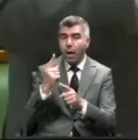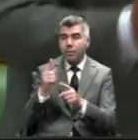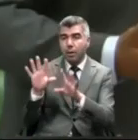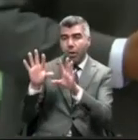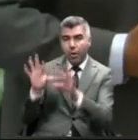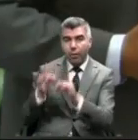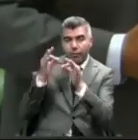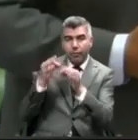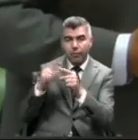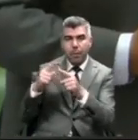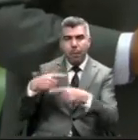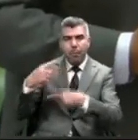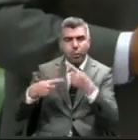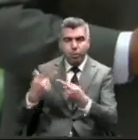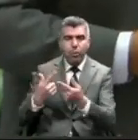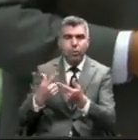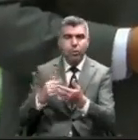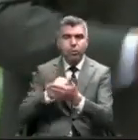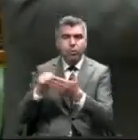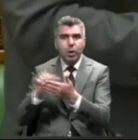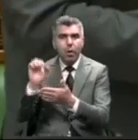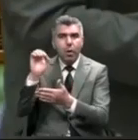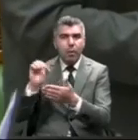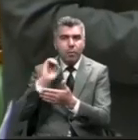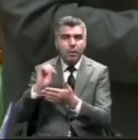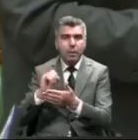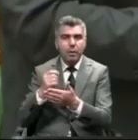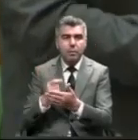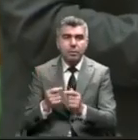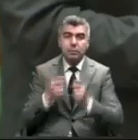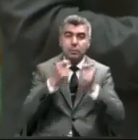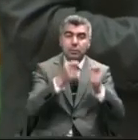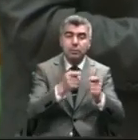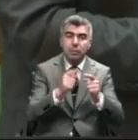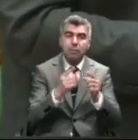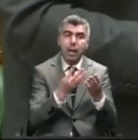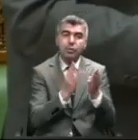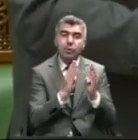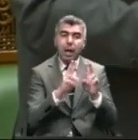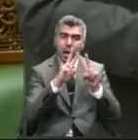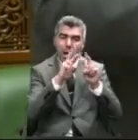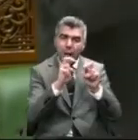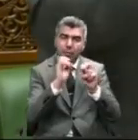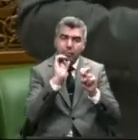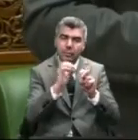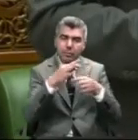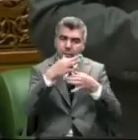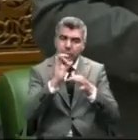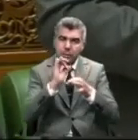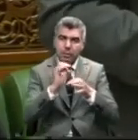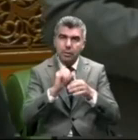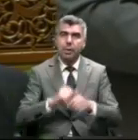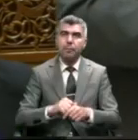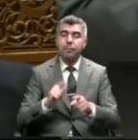المساله لواحد شي حاجه اللي هي مستورده يعني كتعرض بعض المرات بكميه كبيره